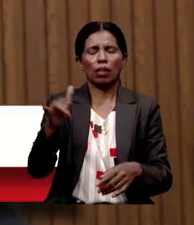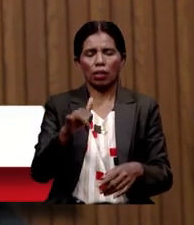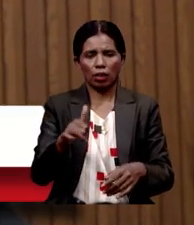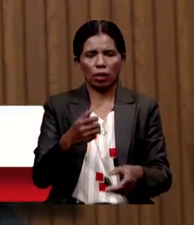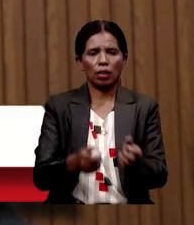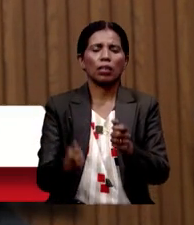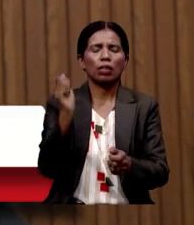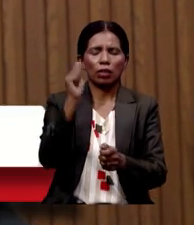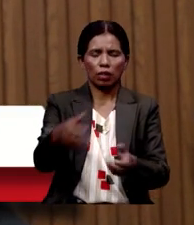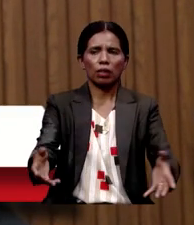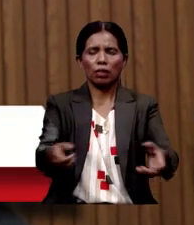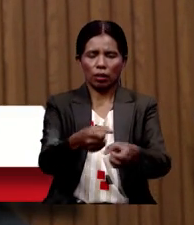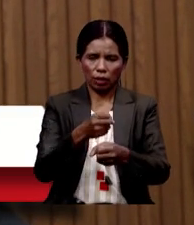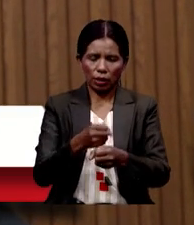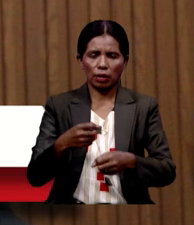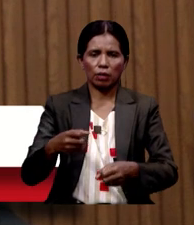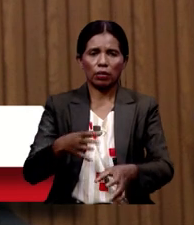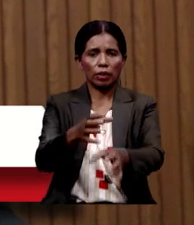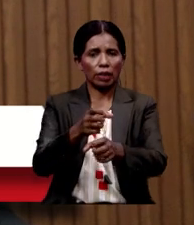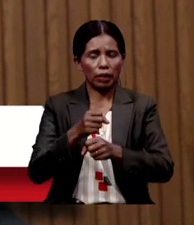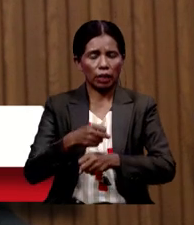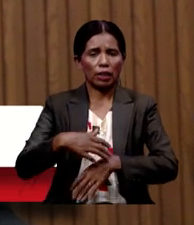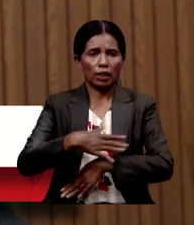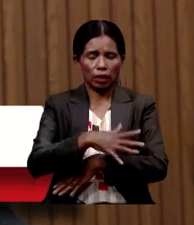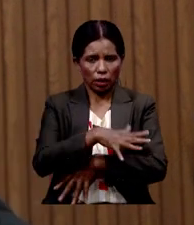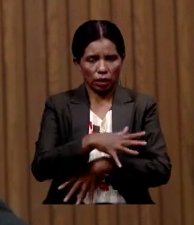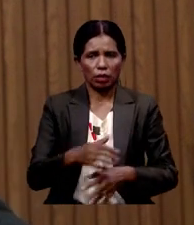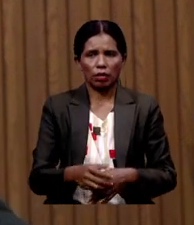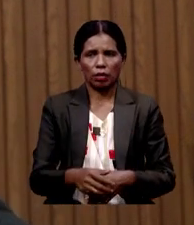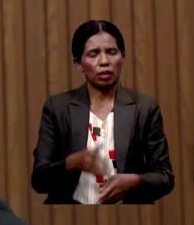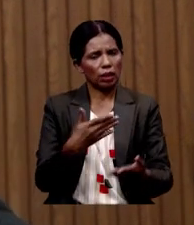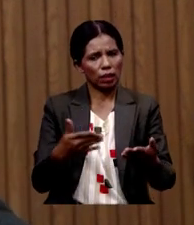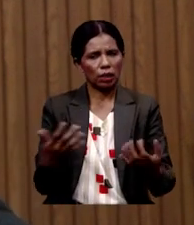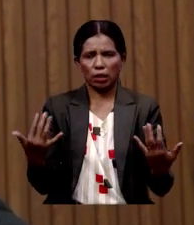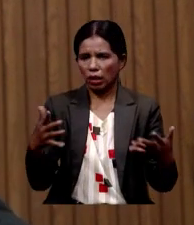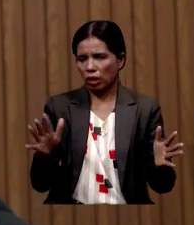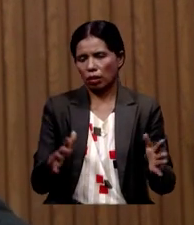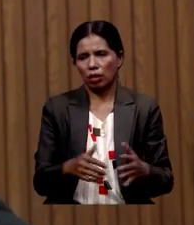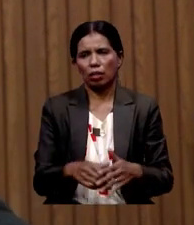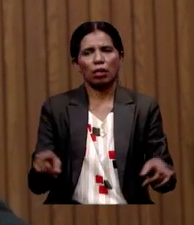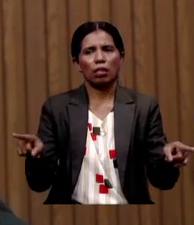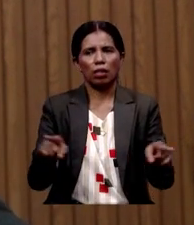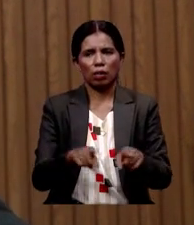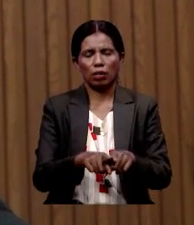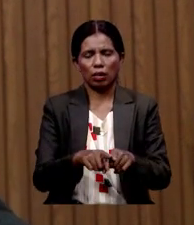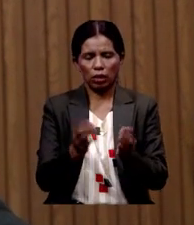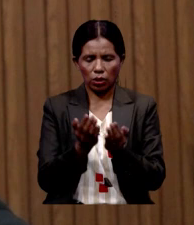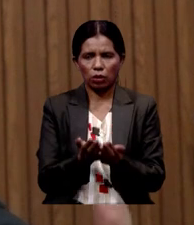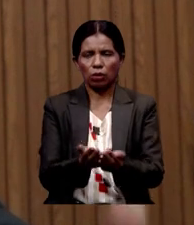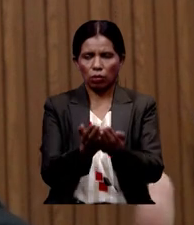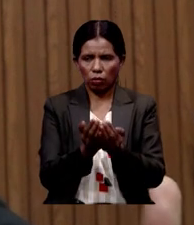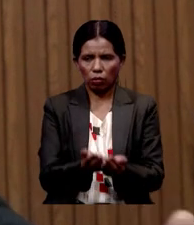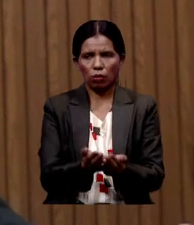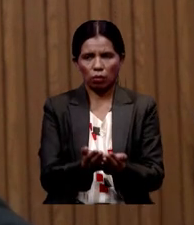artesanal nebe nia fasilidade de mose minus hela anesan ro